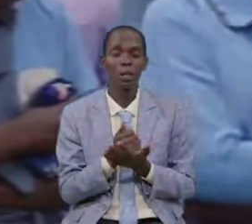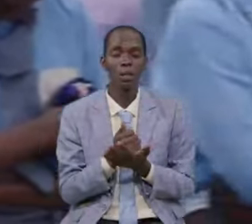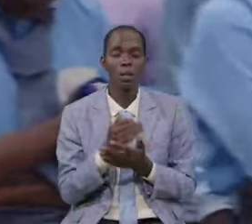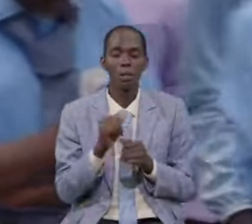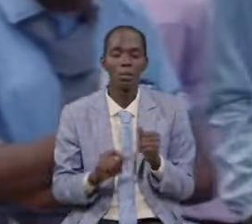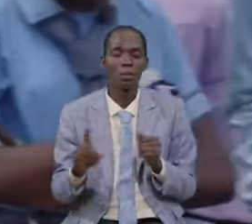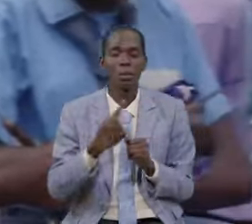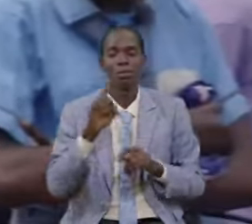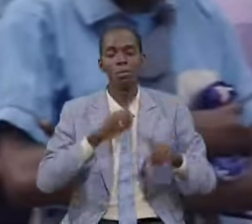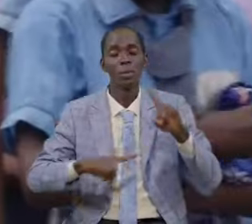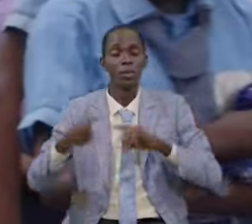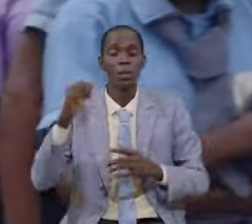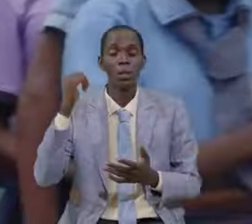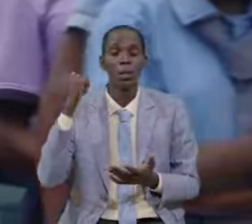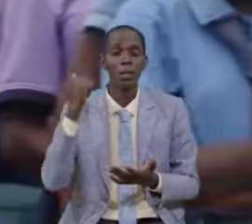crie.